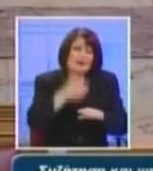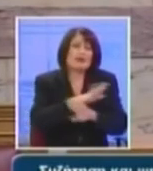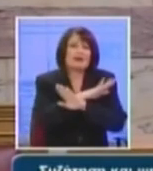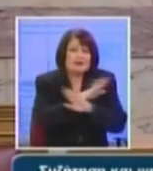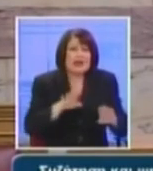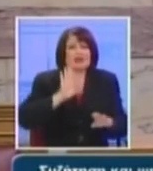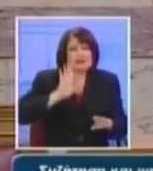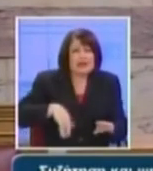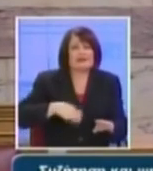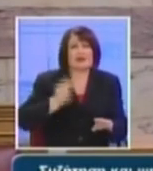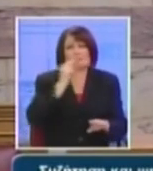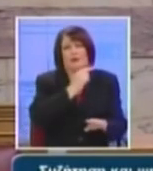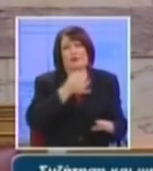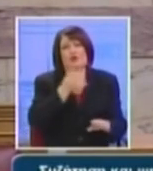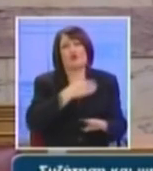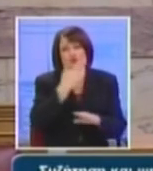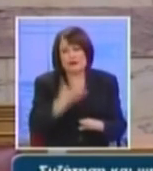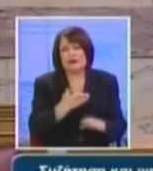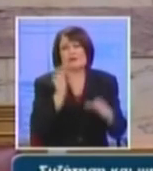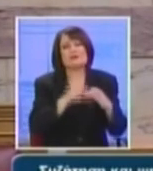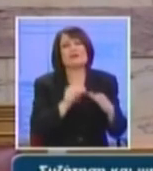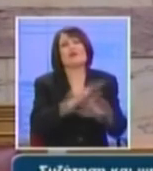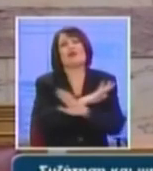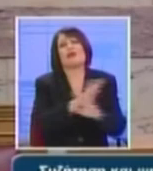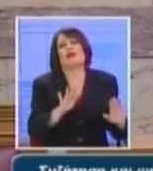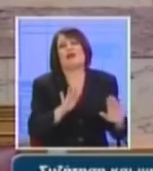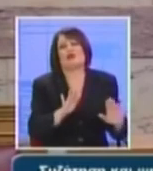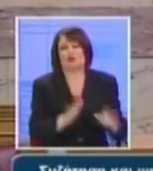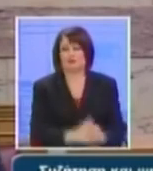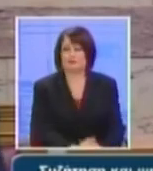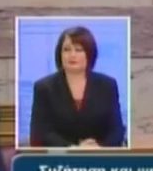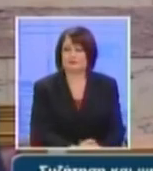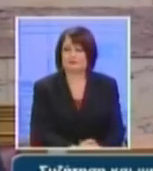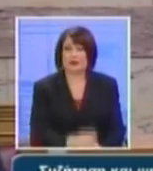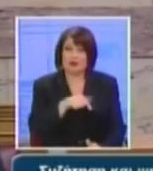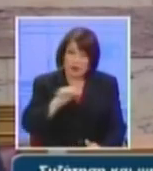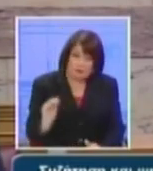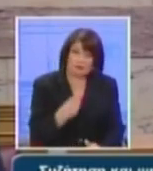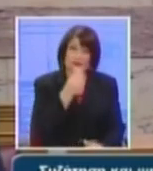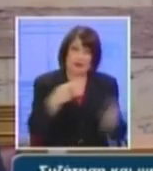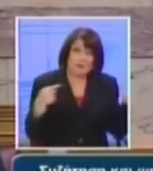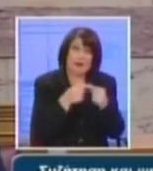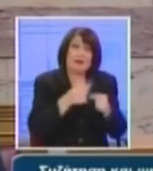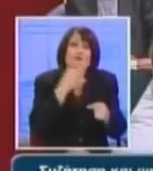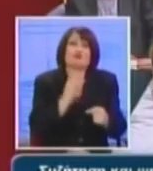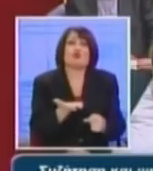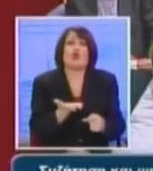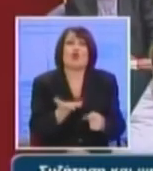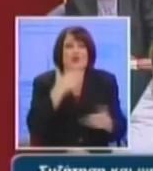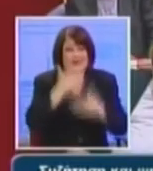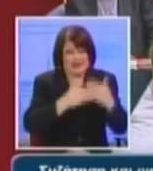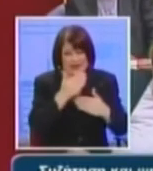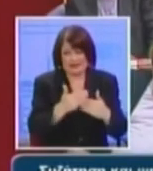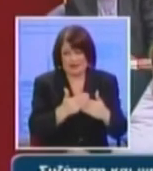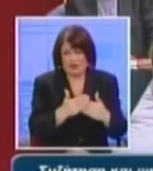με τελευταίο τον Πρωθυπουργό προχωράμε πάντοτε στην ψηφοφορία. Να δημιουργήσουμε τώρα μια ένταση χωρίς λόγο για